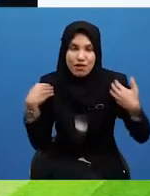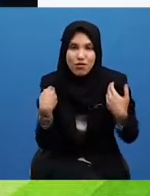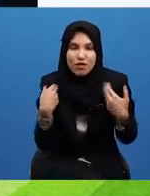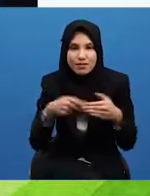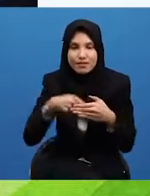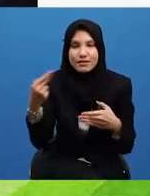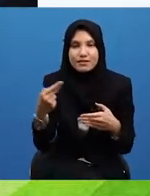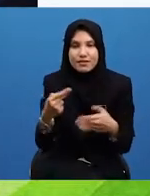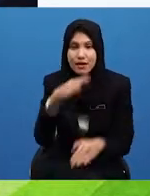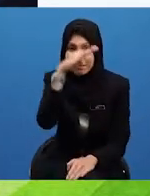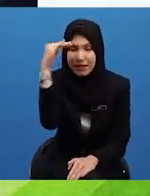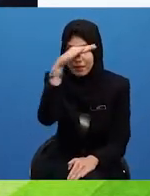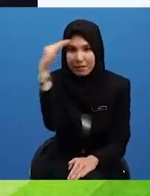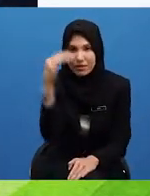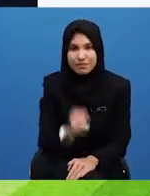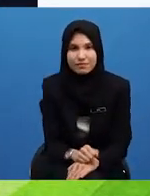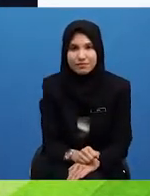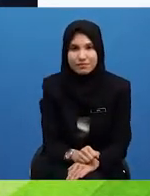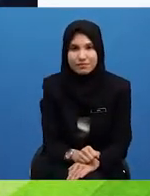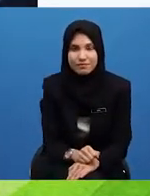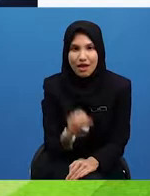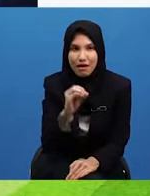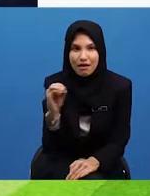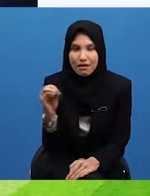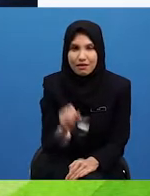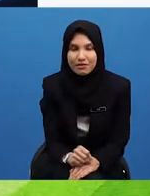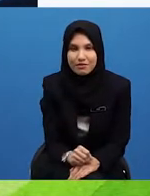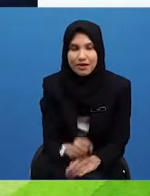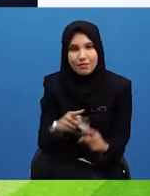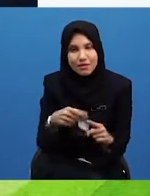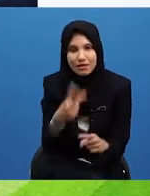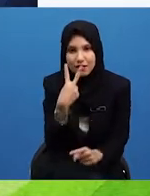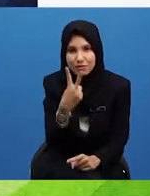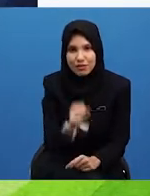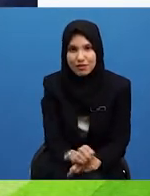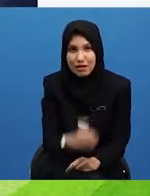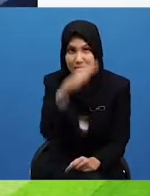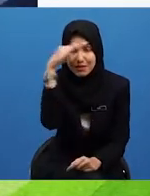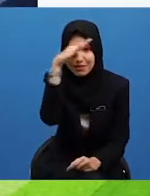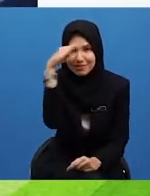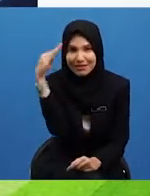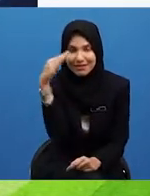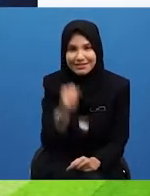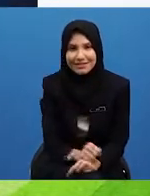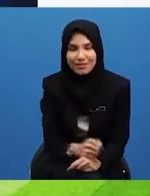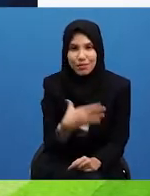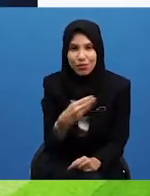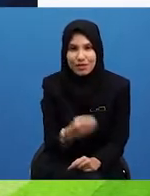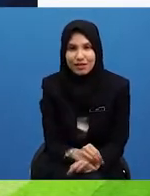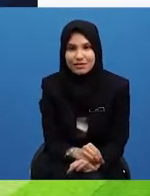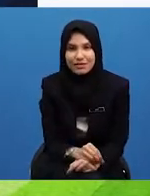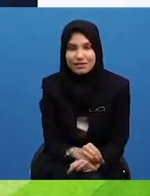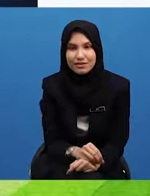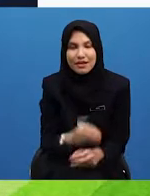menghasilkan bayang-bayang uh milih Kamu lihat bayam bayam di screen putih